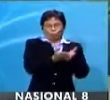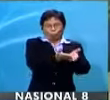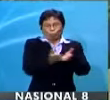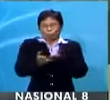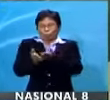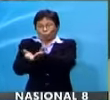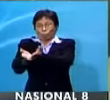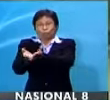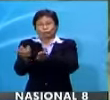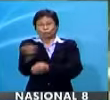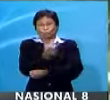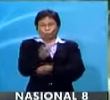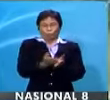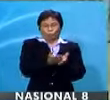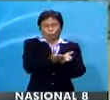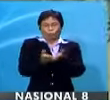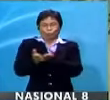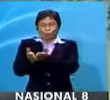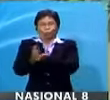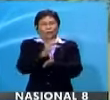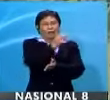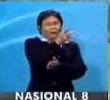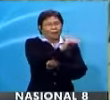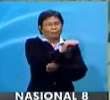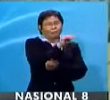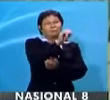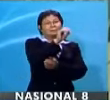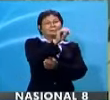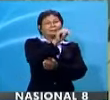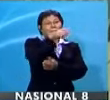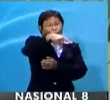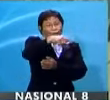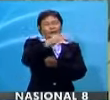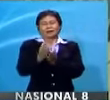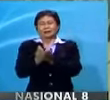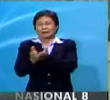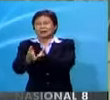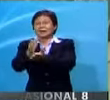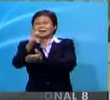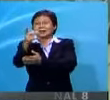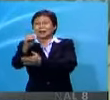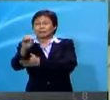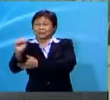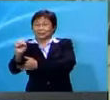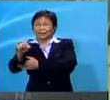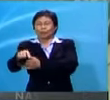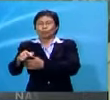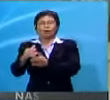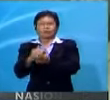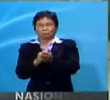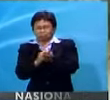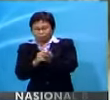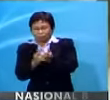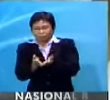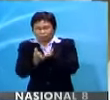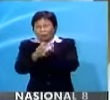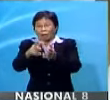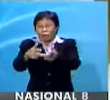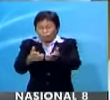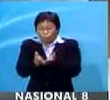atas kapal KM satleh digunak untuk memintas jug